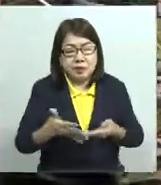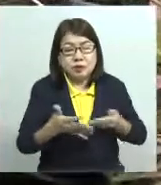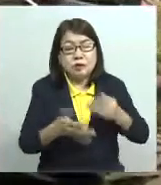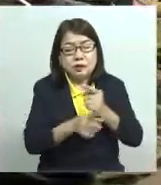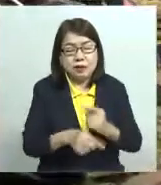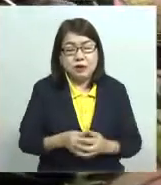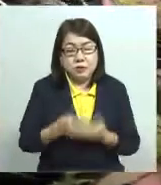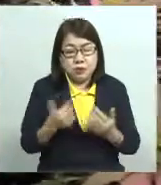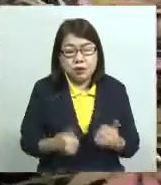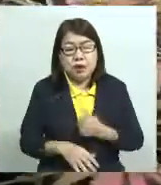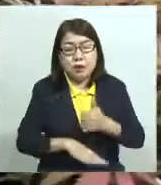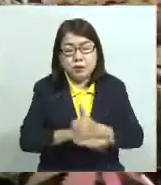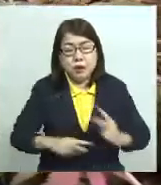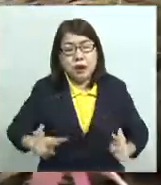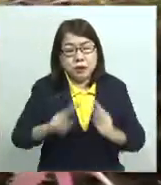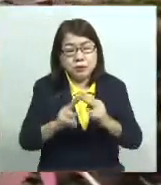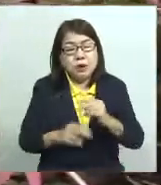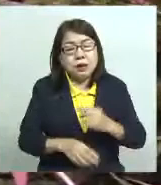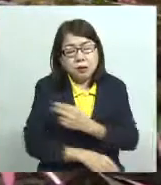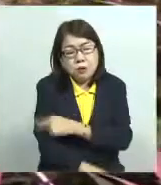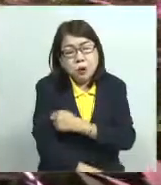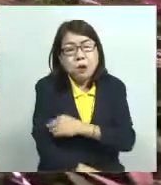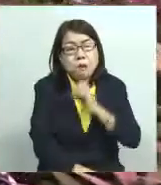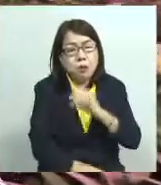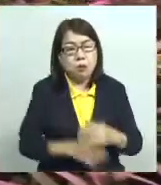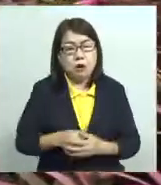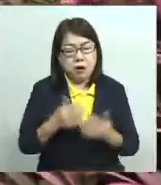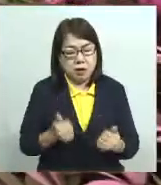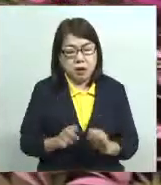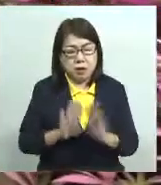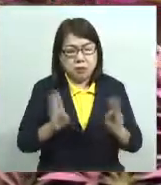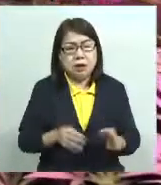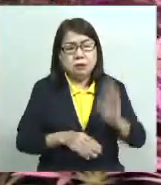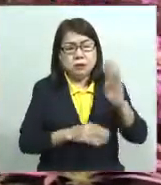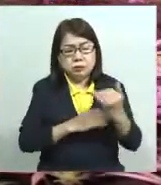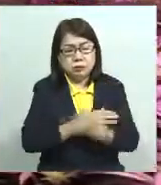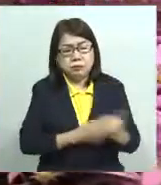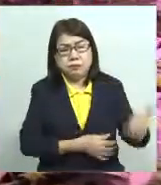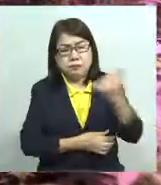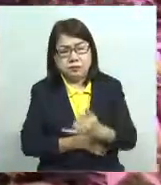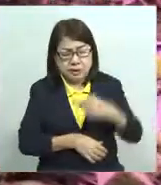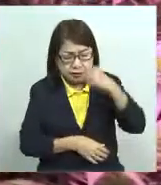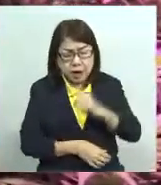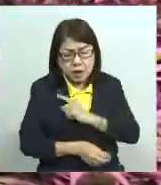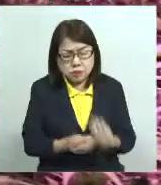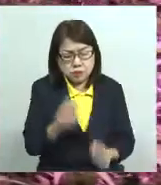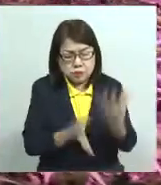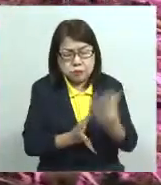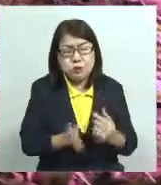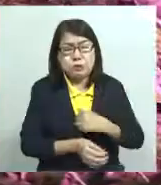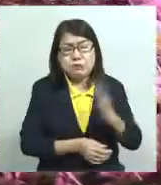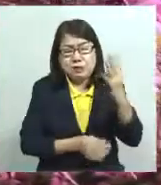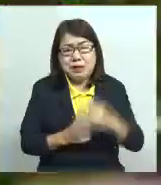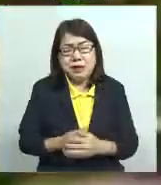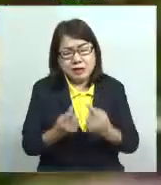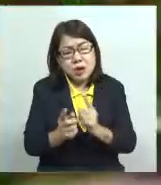นอกจากนี้นะครับท่านรัฐมนตรียังยืนยันนะครับว่าไม่มีการเปิดให้บริษัทต่างชาติเข้ามาปลูกกัญชาในประเทศไทยแต่อาจจะคุยกัน